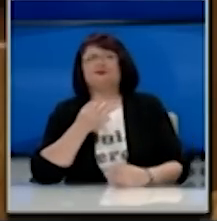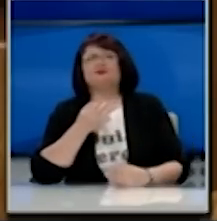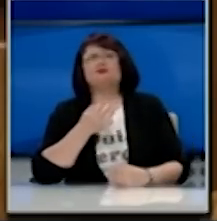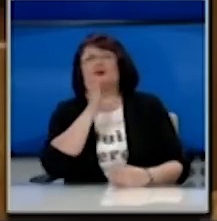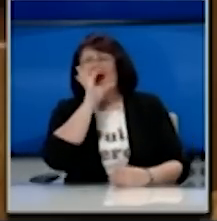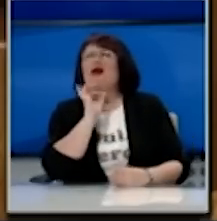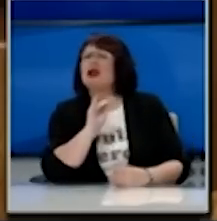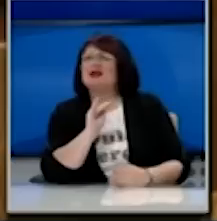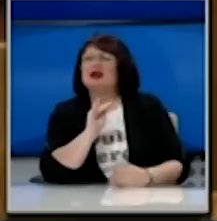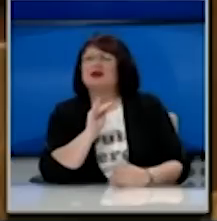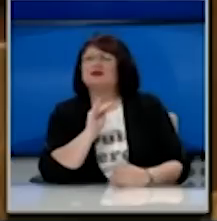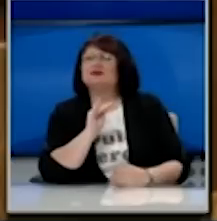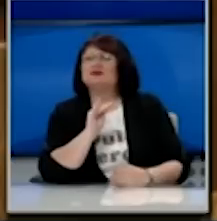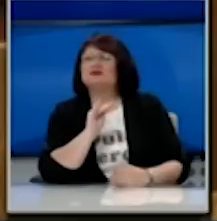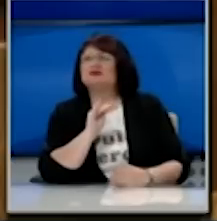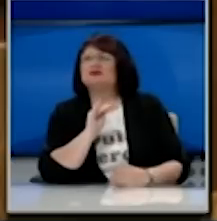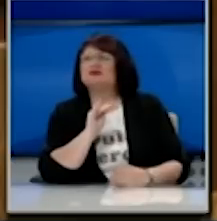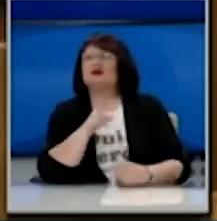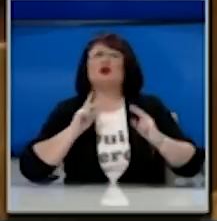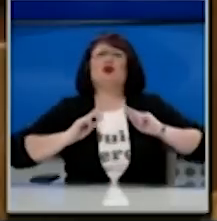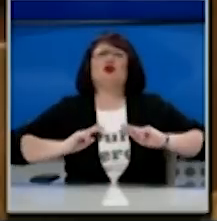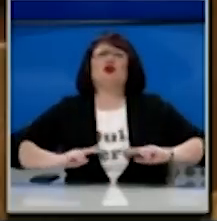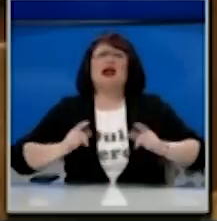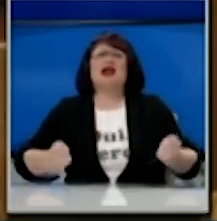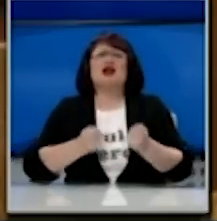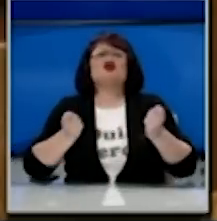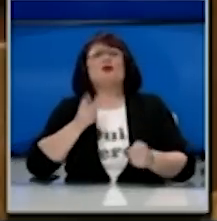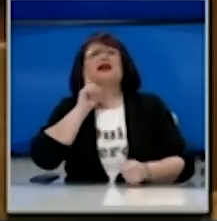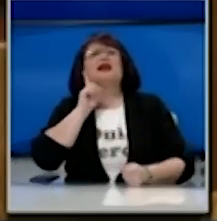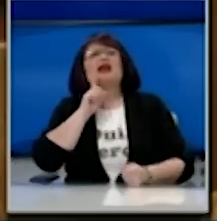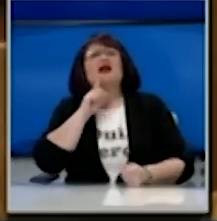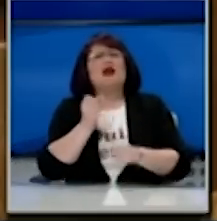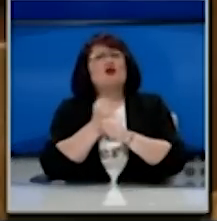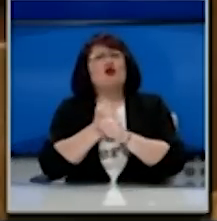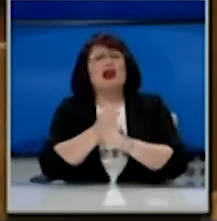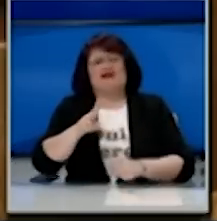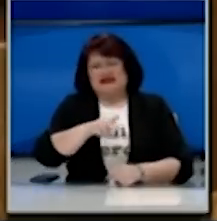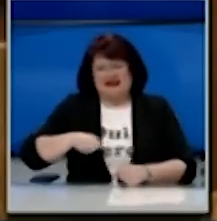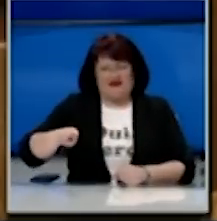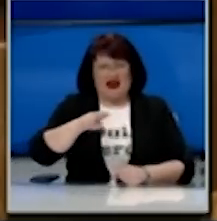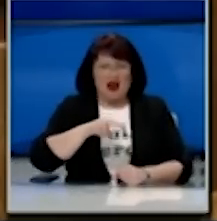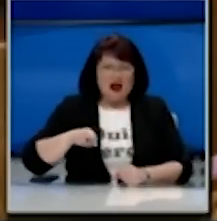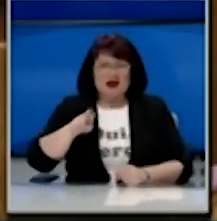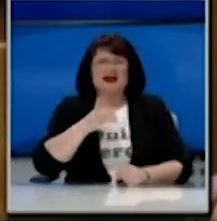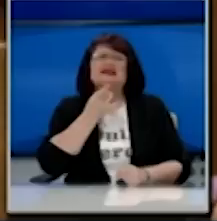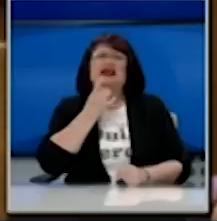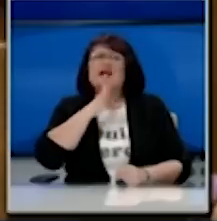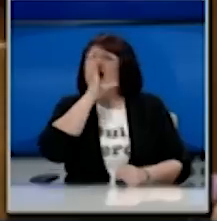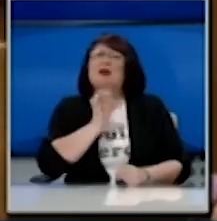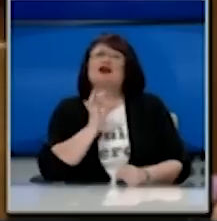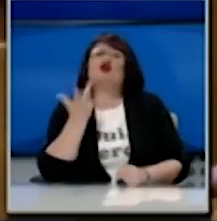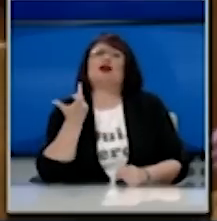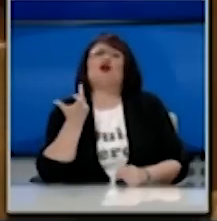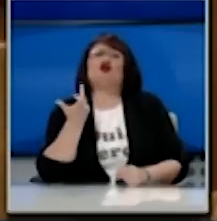Αλήθεια, πώς θα ανακουφίσετε την εργαζόμενη γυναίκα, το νέο ζευγάρι από τη σκληρή